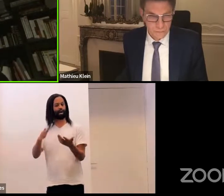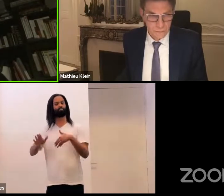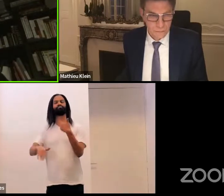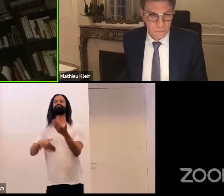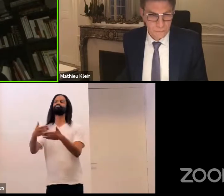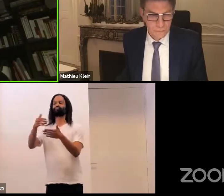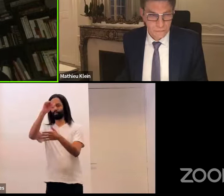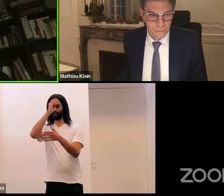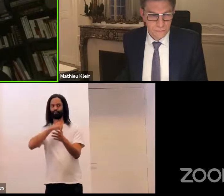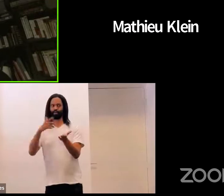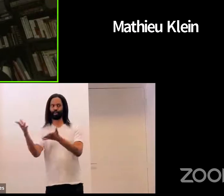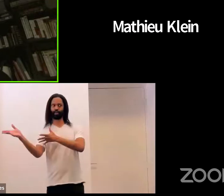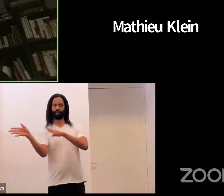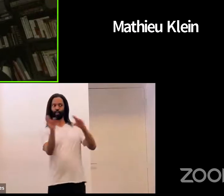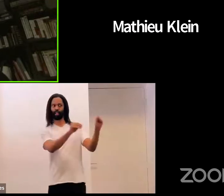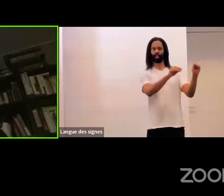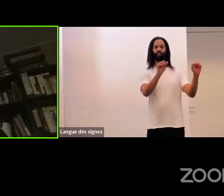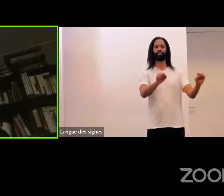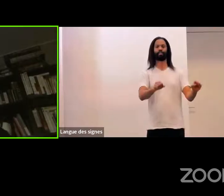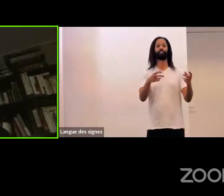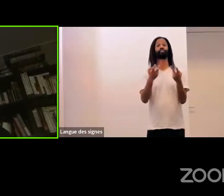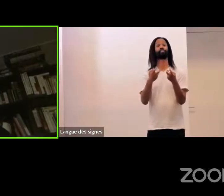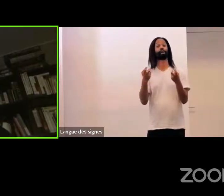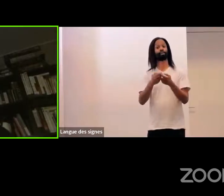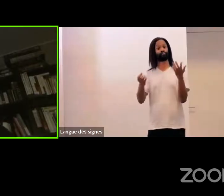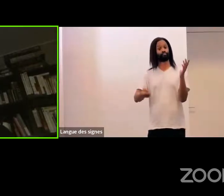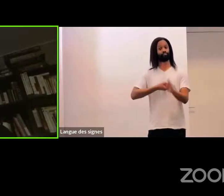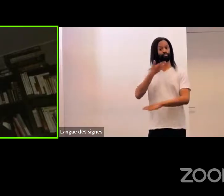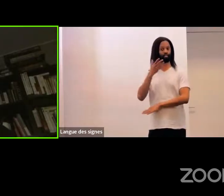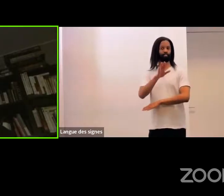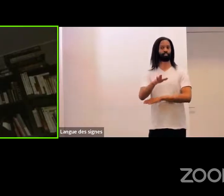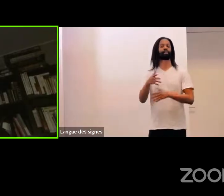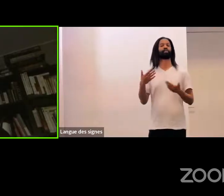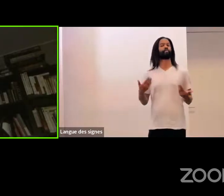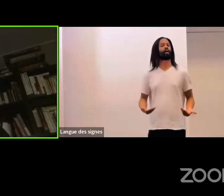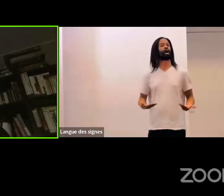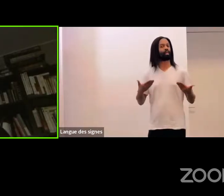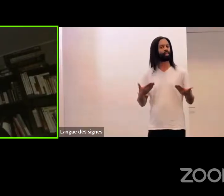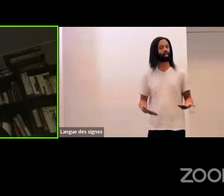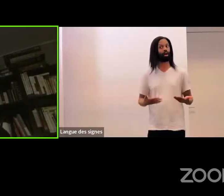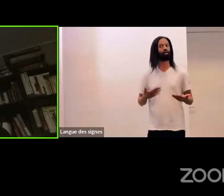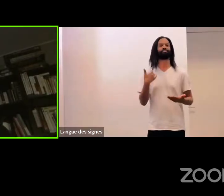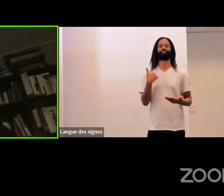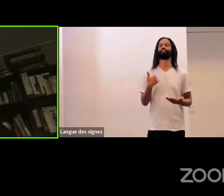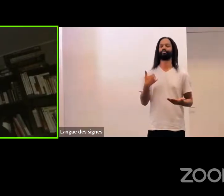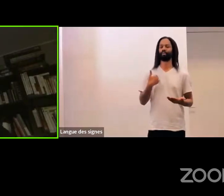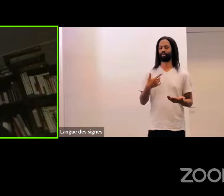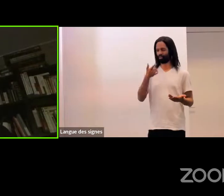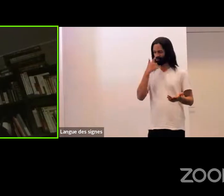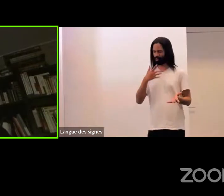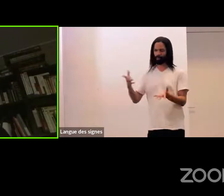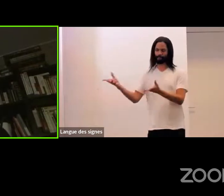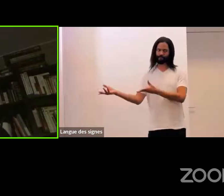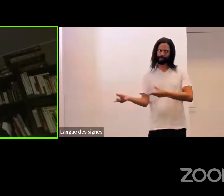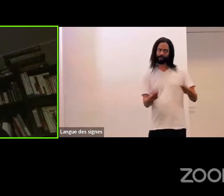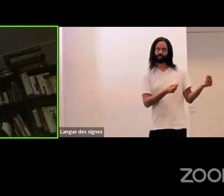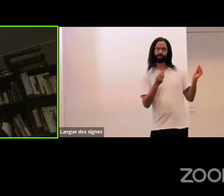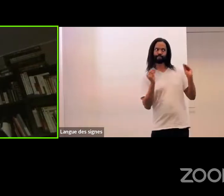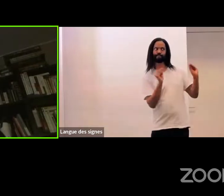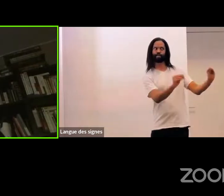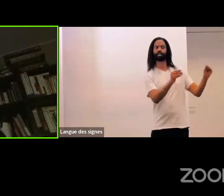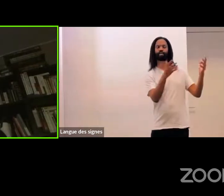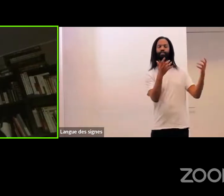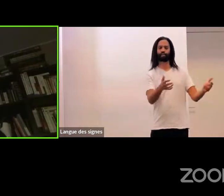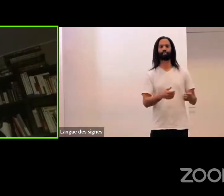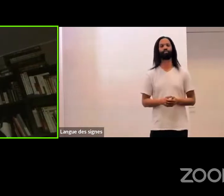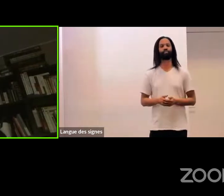particulièrement l'acquisition d'œuvres contemporaines d'artistes d'aujourd'hui. Et donc, nous avons régulièrement tout au long de l'année des